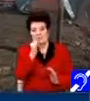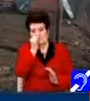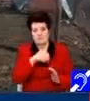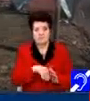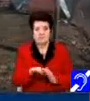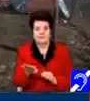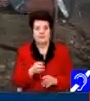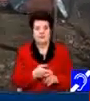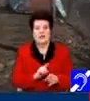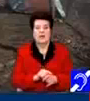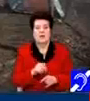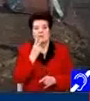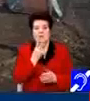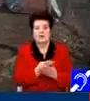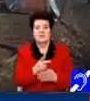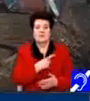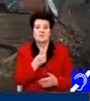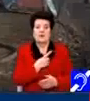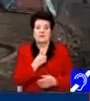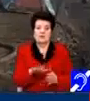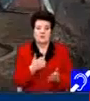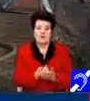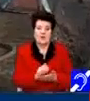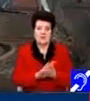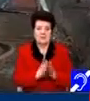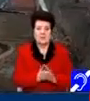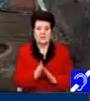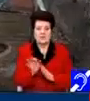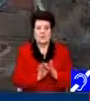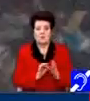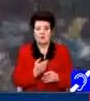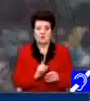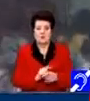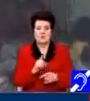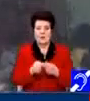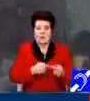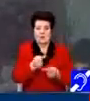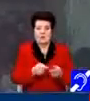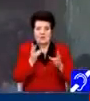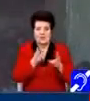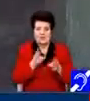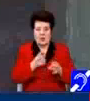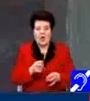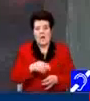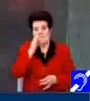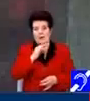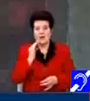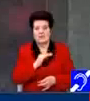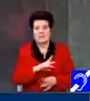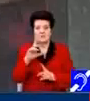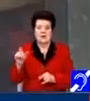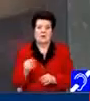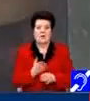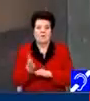se salveze. Potrivit Inspectoratului General pentru Situații de Urgență, în timpul procedurii tragediei, părinții erau plecați